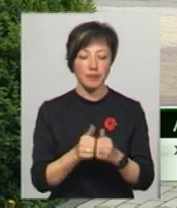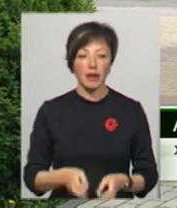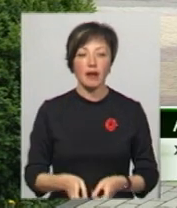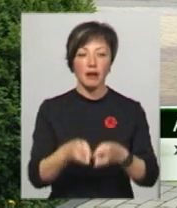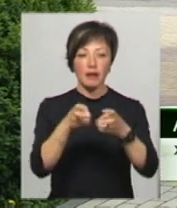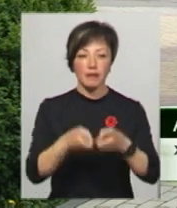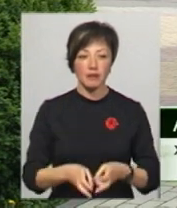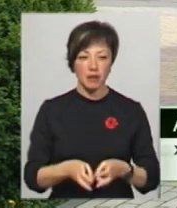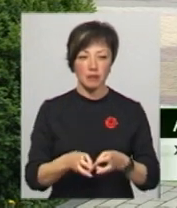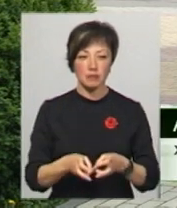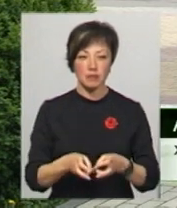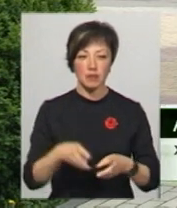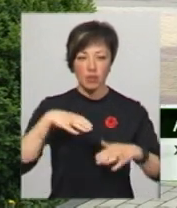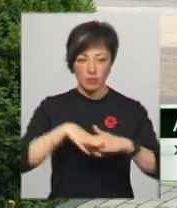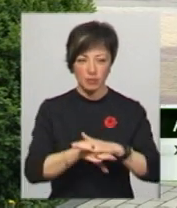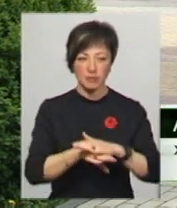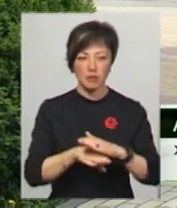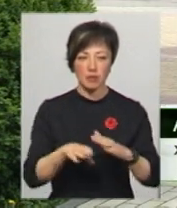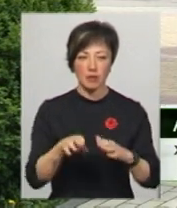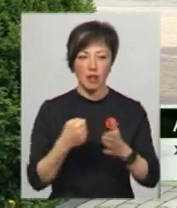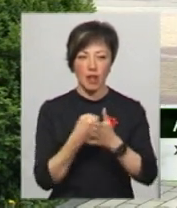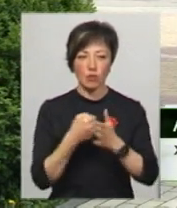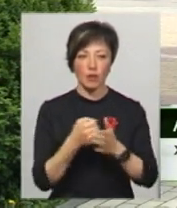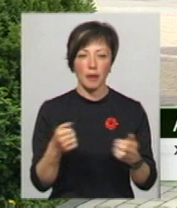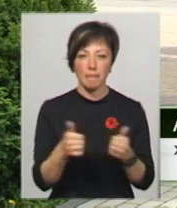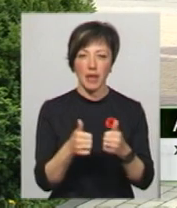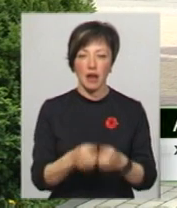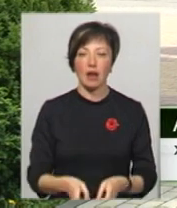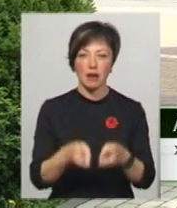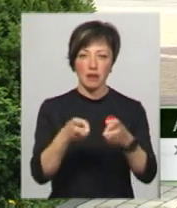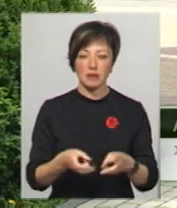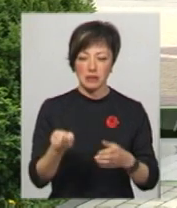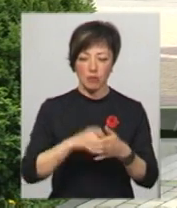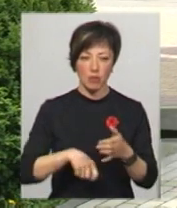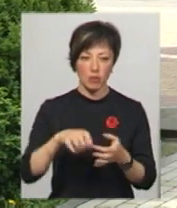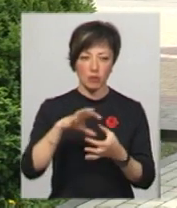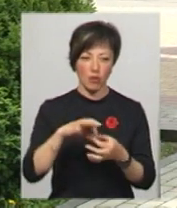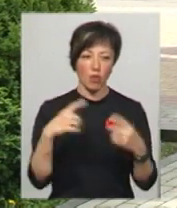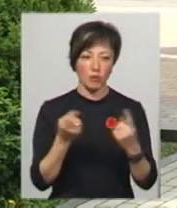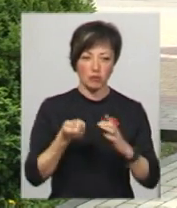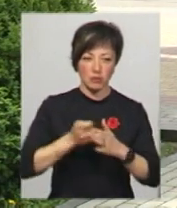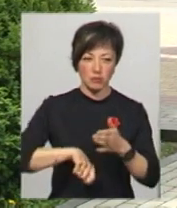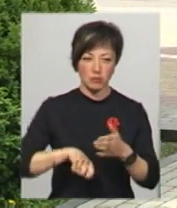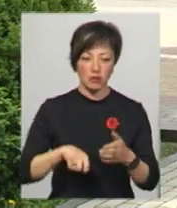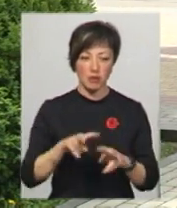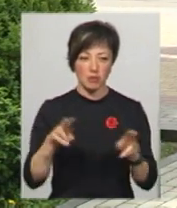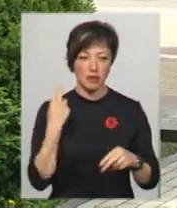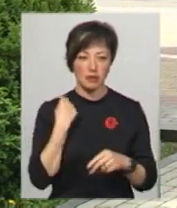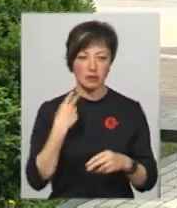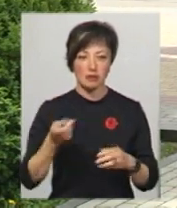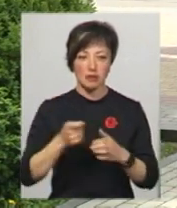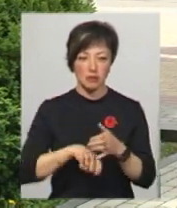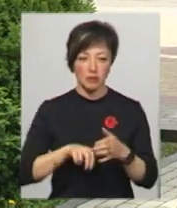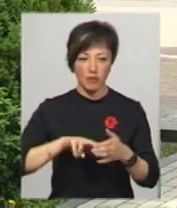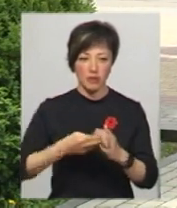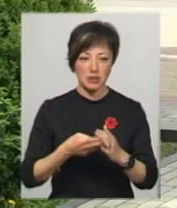ліфта, ну, комора біля ліфта. Вона була закрита на замок, замок не навісний, обичний англійський замок